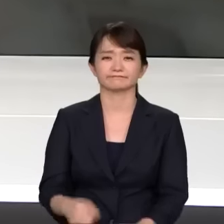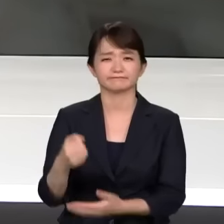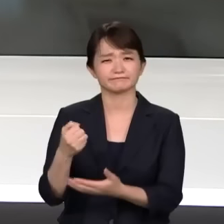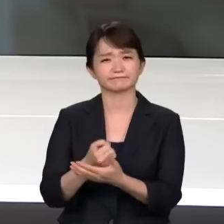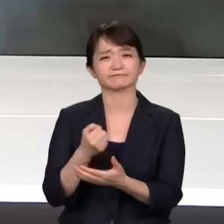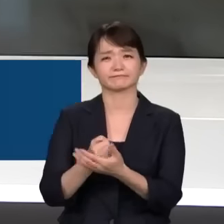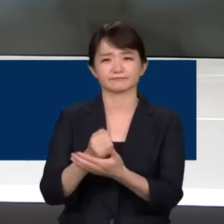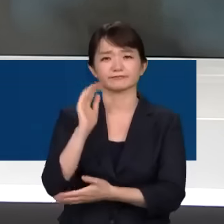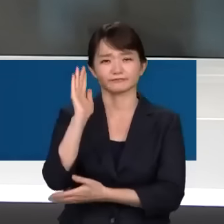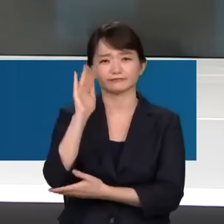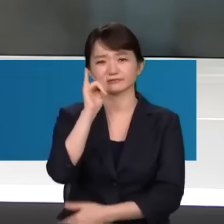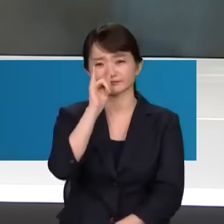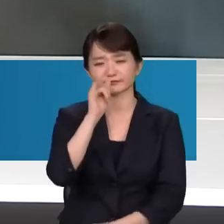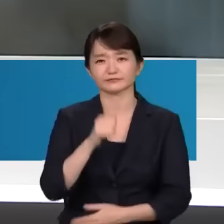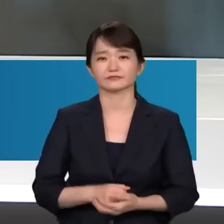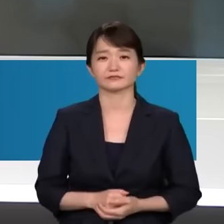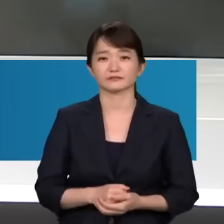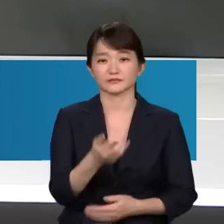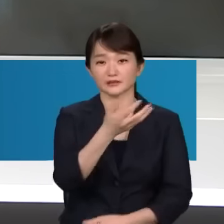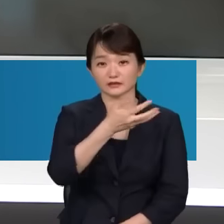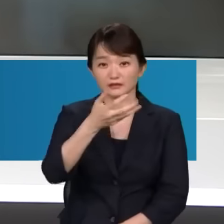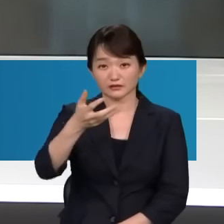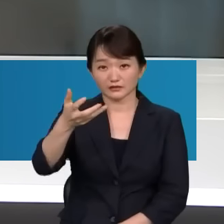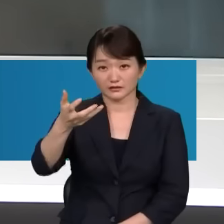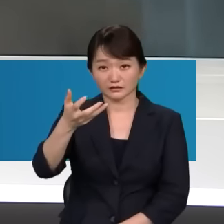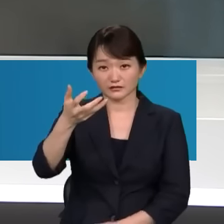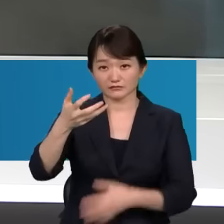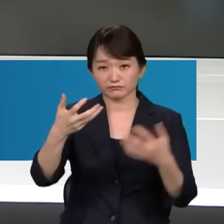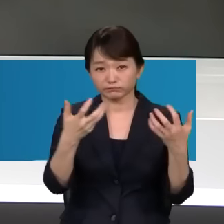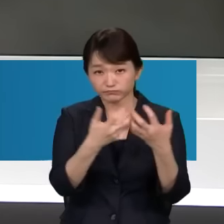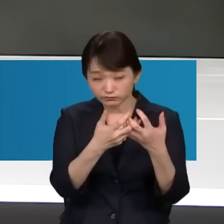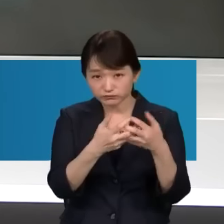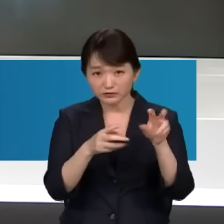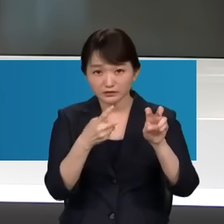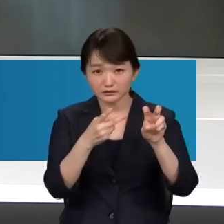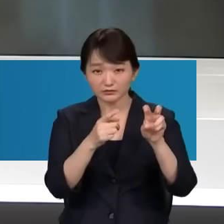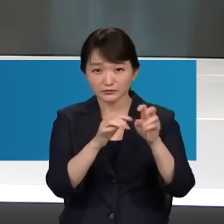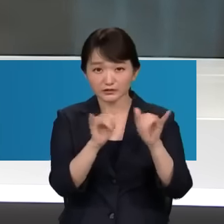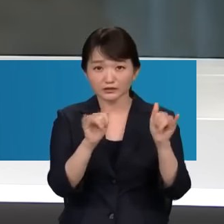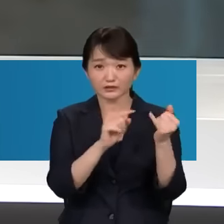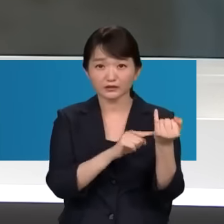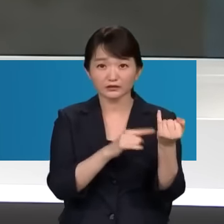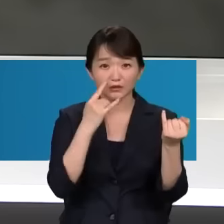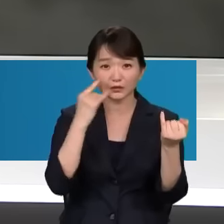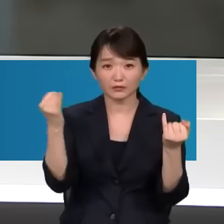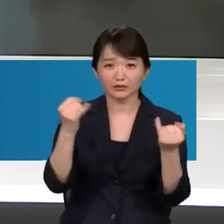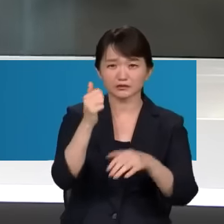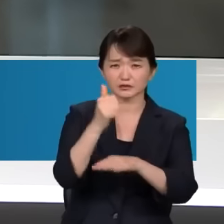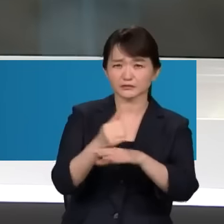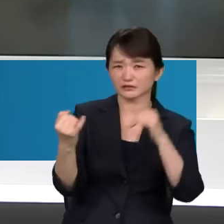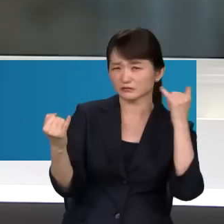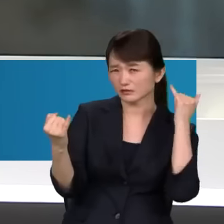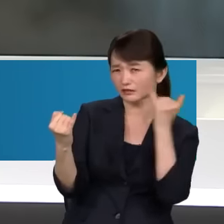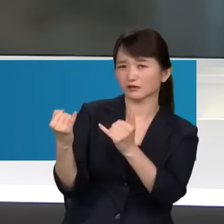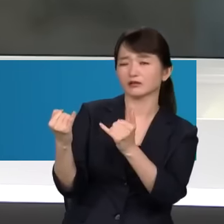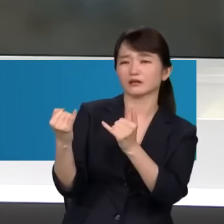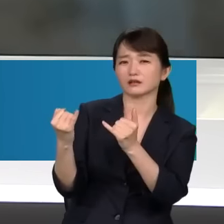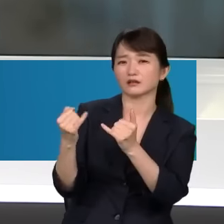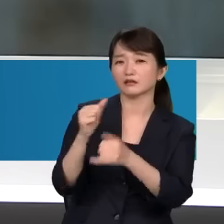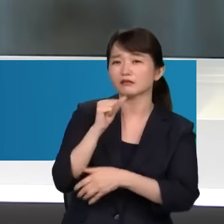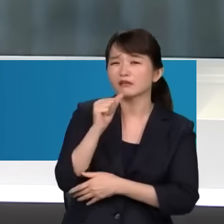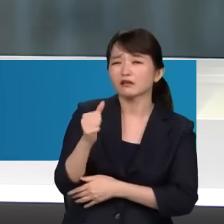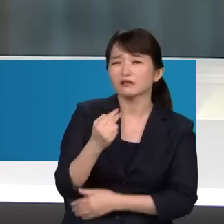안타까운 사연도 잇따르고 있습니다. 연기가 들어차던 순간 한 20대 투숙객은 엄마에게 마지막 전화를 걸었습니다.